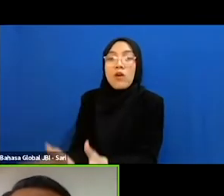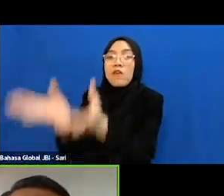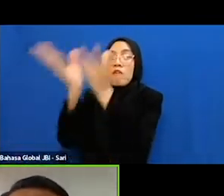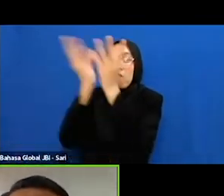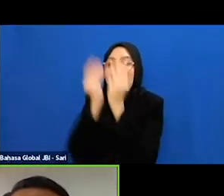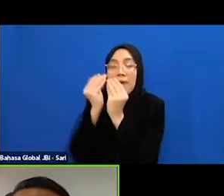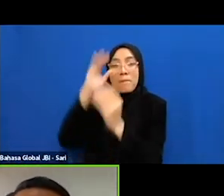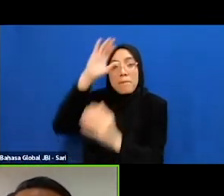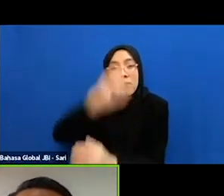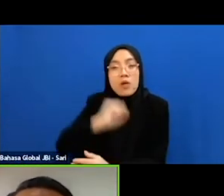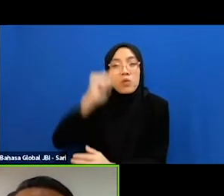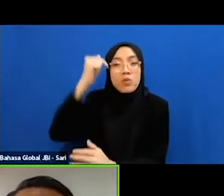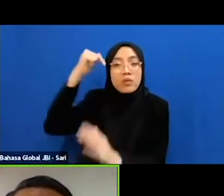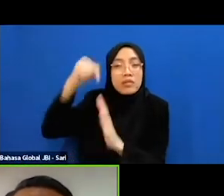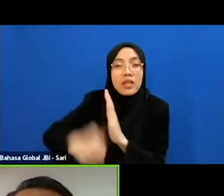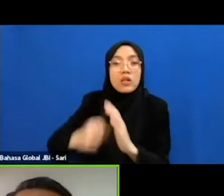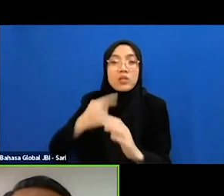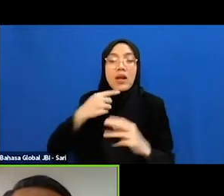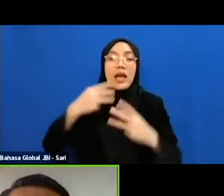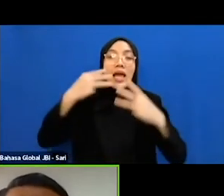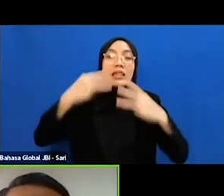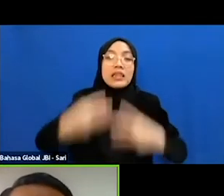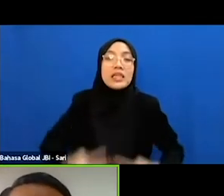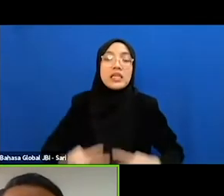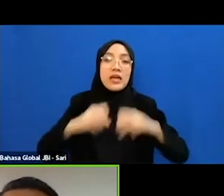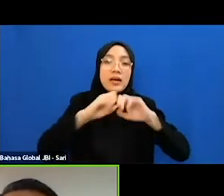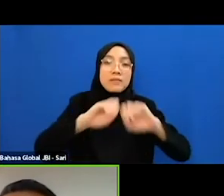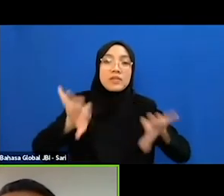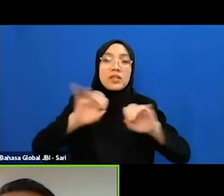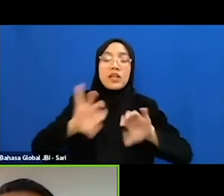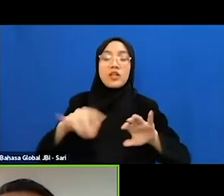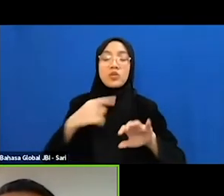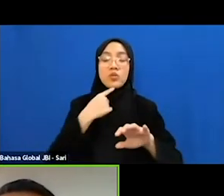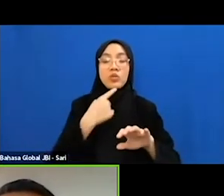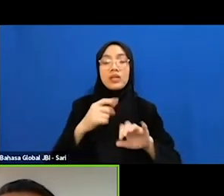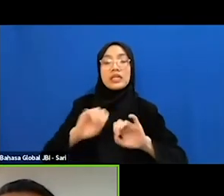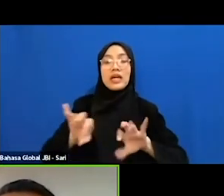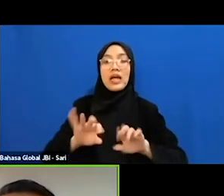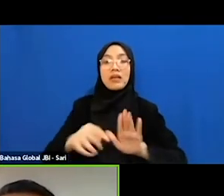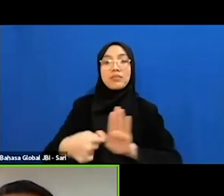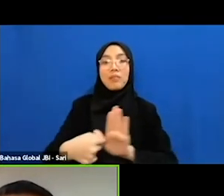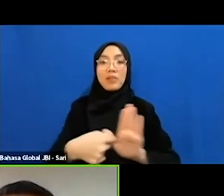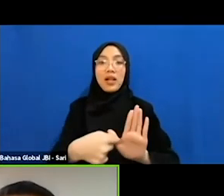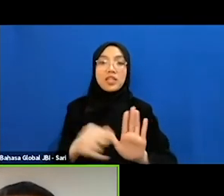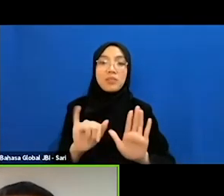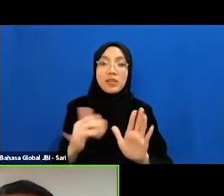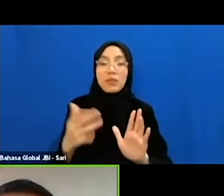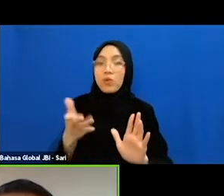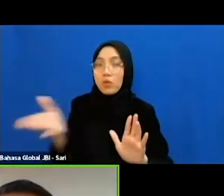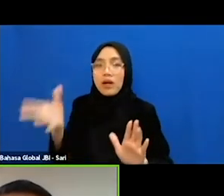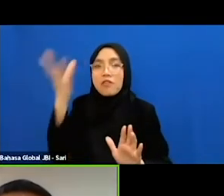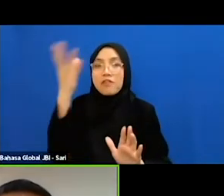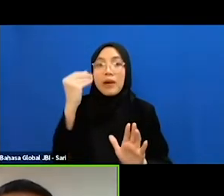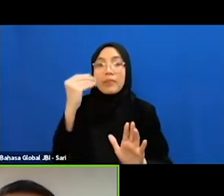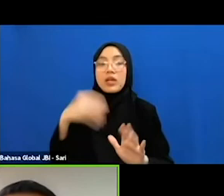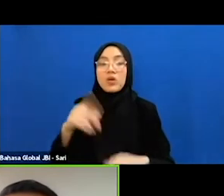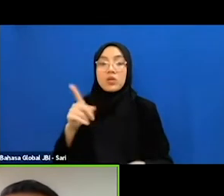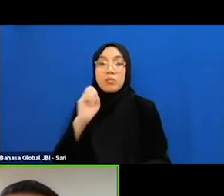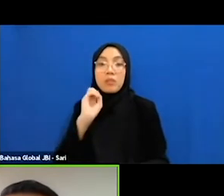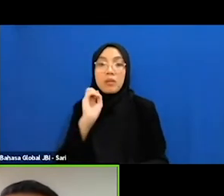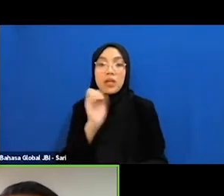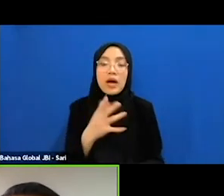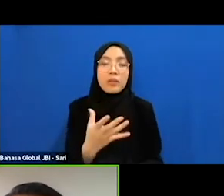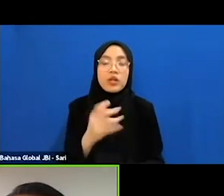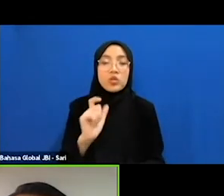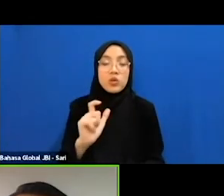bagaimana etika Pariwara periklanan jadi dia harus mengatakan Eh